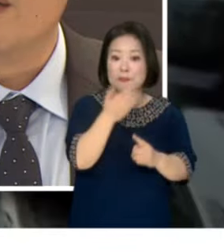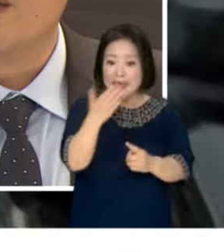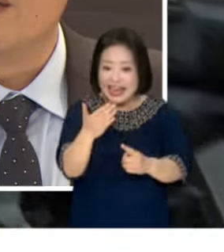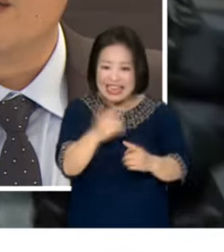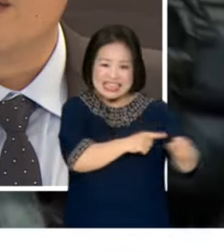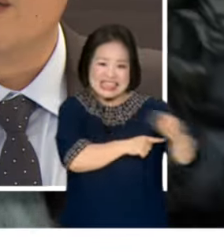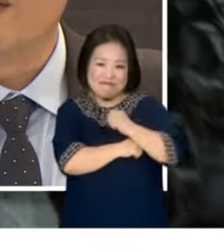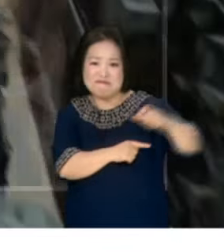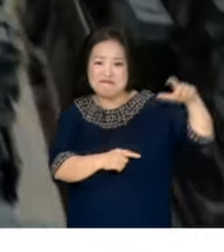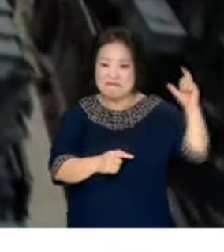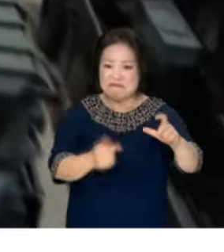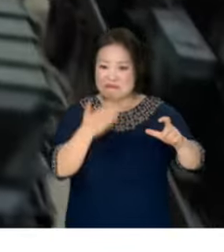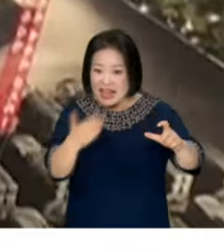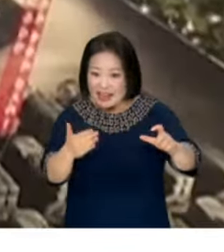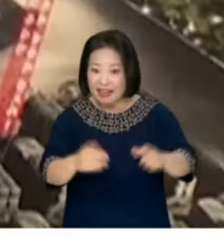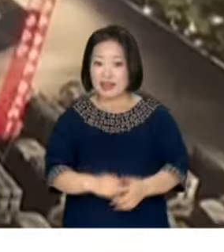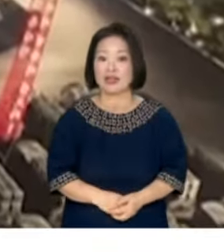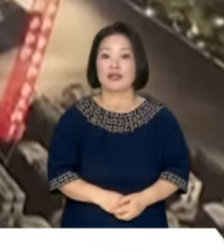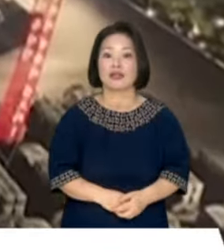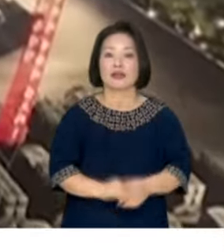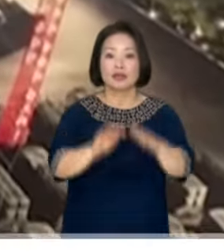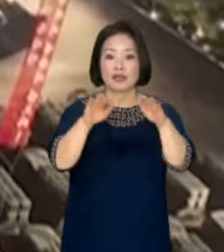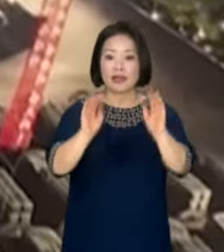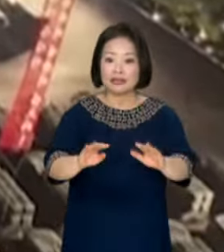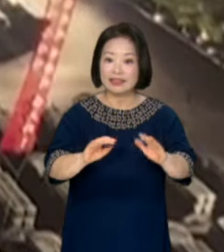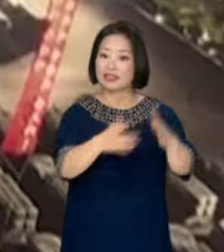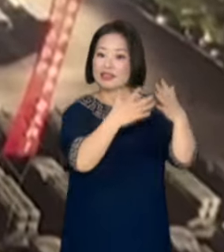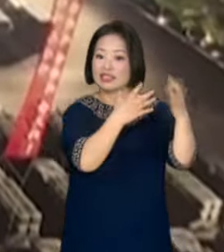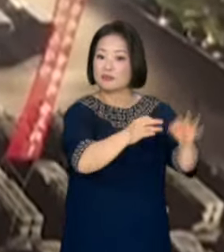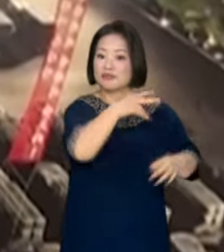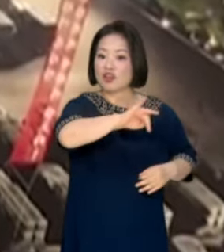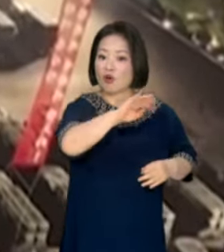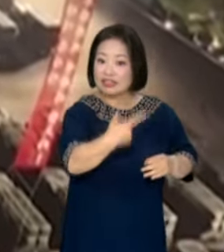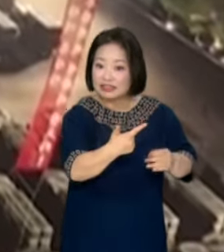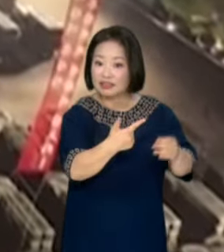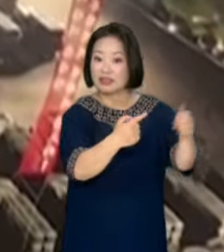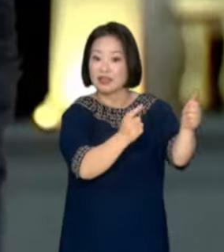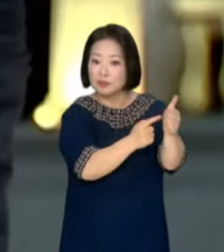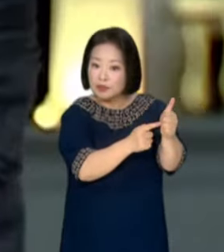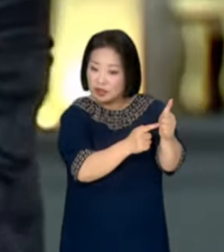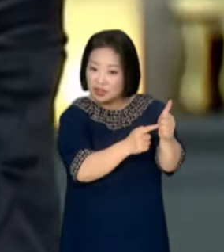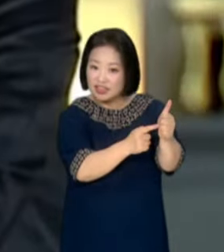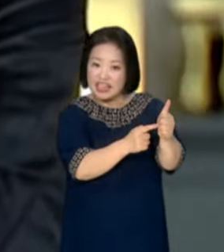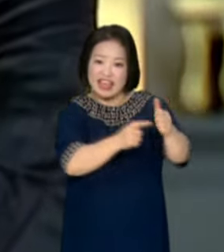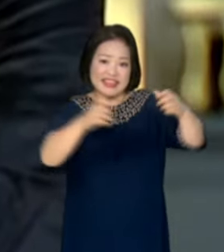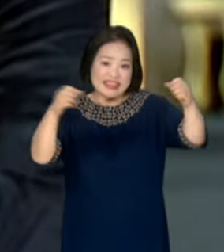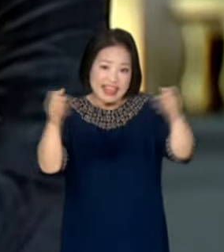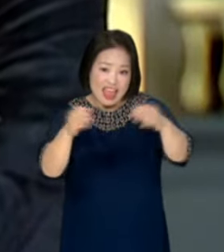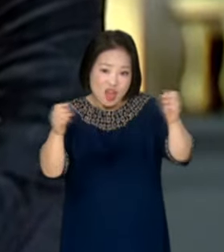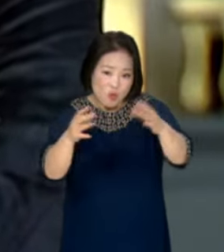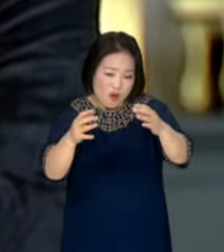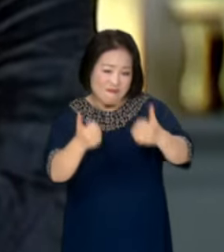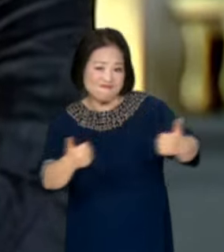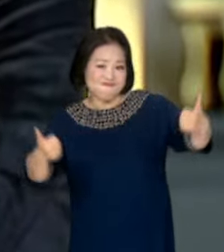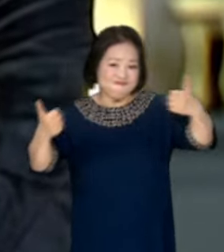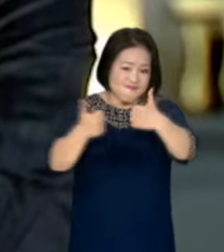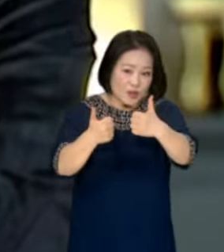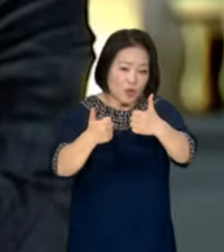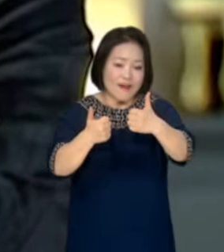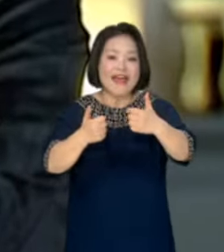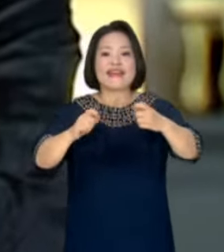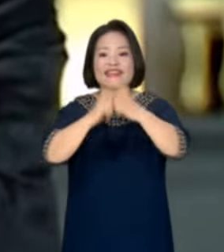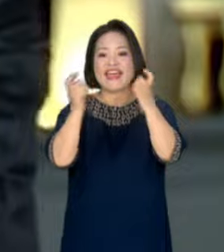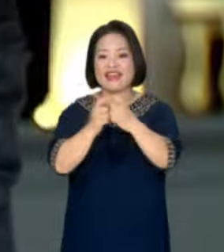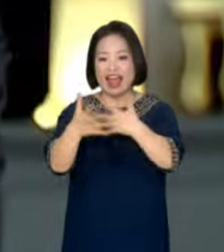될 정도로 많이 들어가겠죠. 김 위원장은 인수식 연설에서 대화도 대결도 선택이지만 보다 철저히